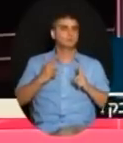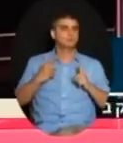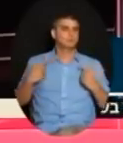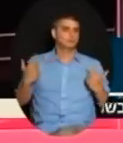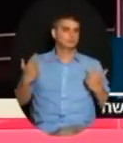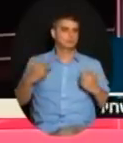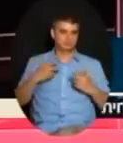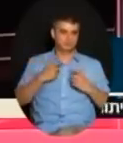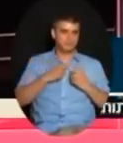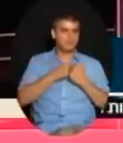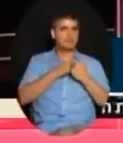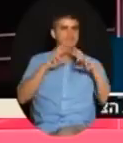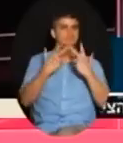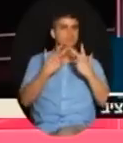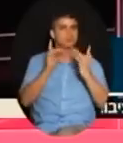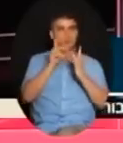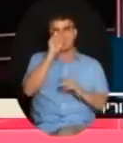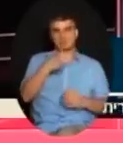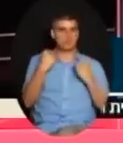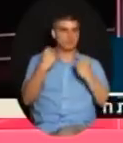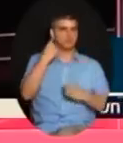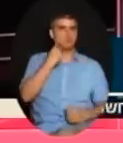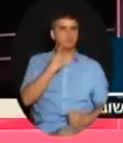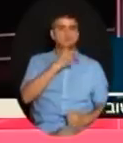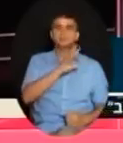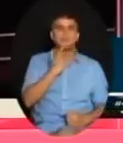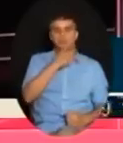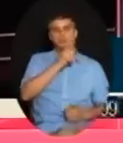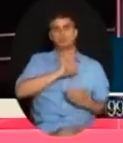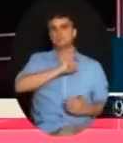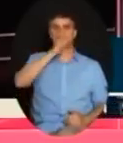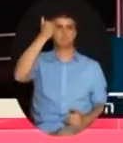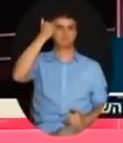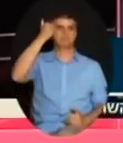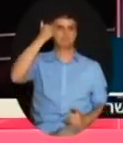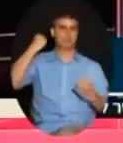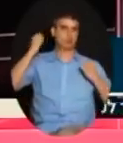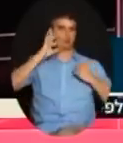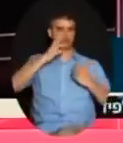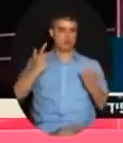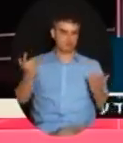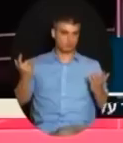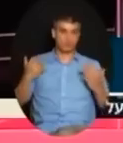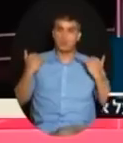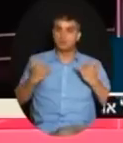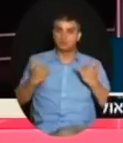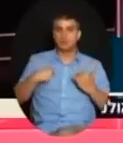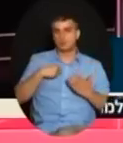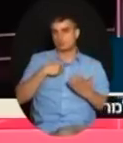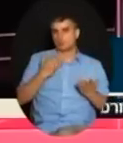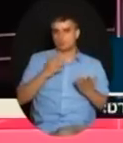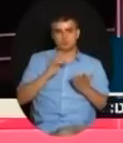הוא מול אדם חזק ומושחת, היא דווקא כשהוא בשיא כוחו. ועכשיו אנחנו